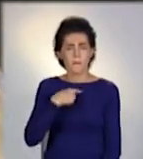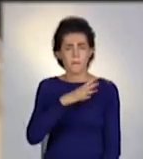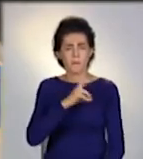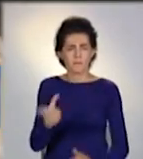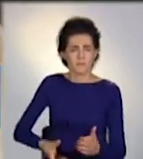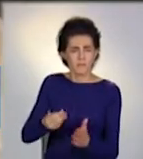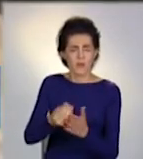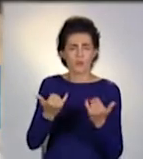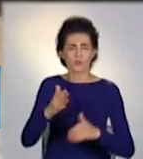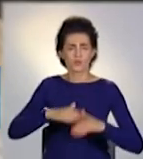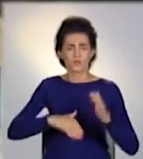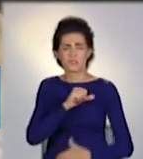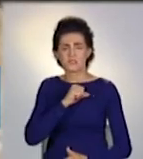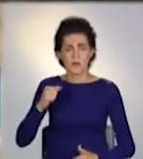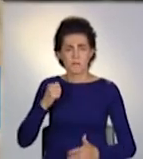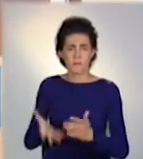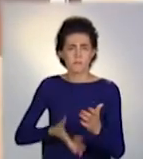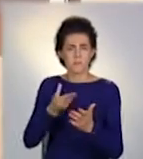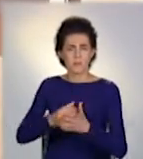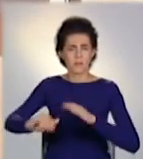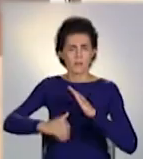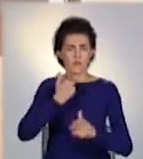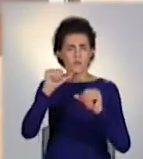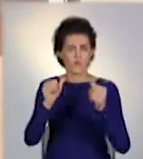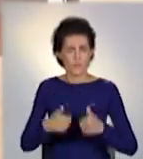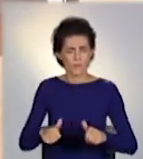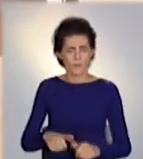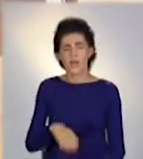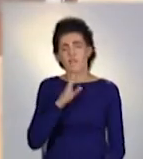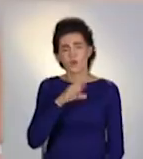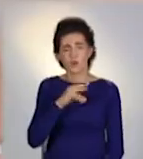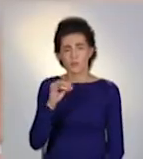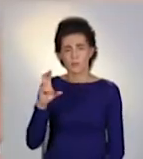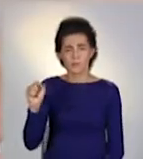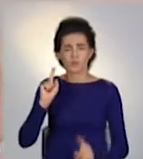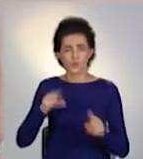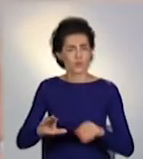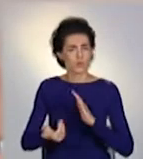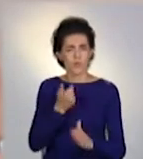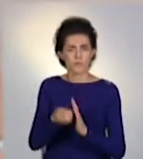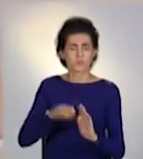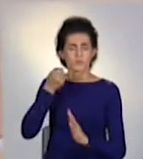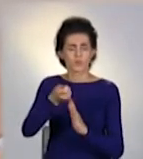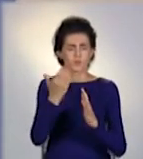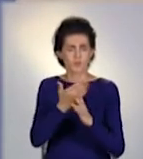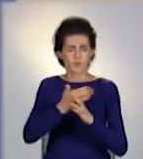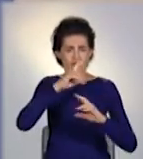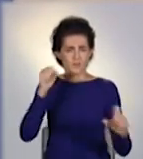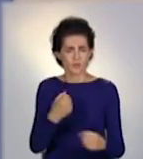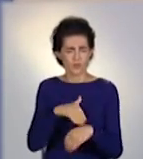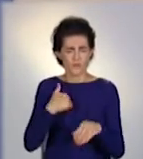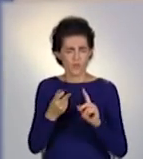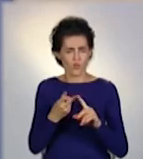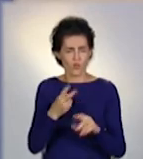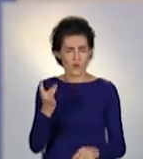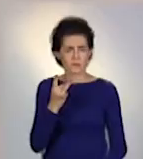на цей налічний. Сказали все заново. А ось пані Любов ніяк не може наново податися на субсидію. Я прихожу вже другий